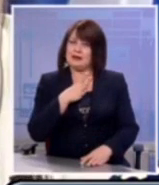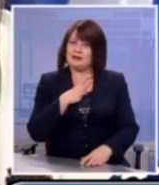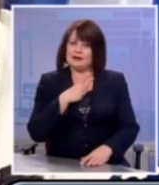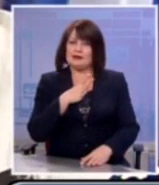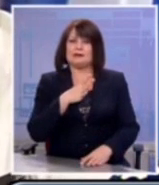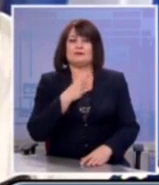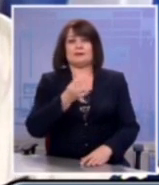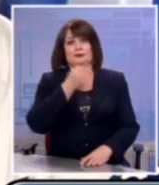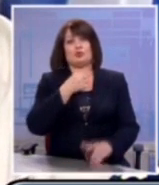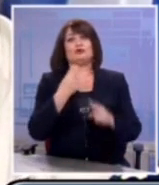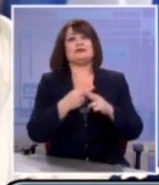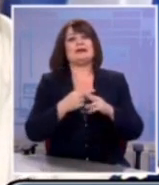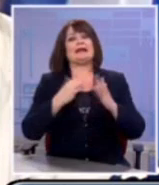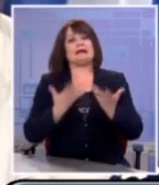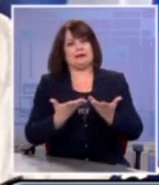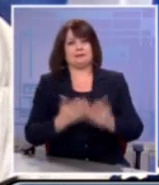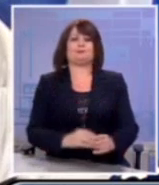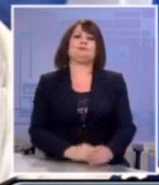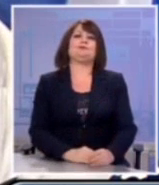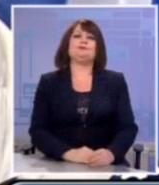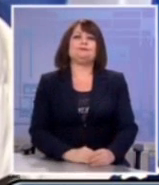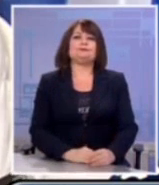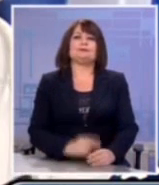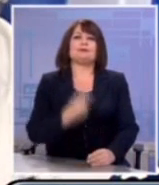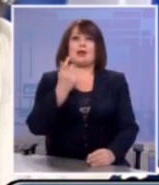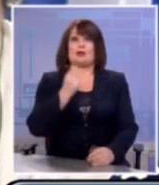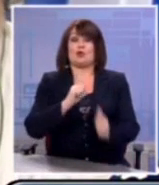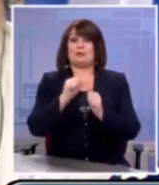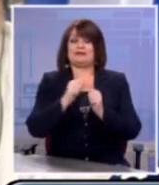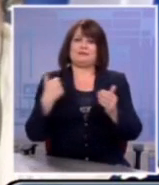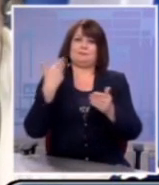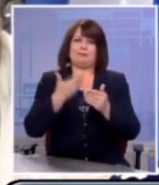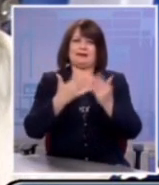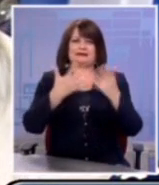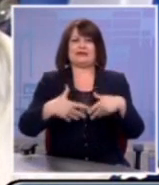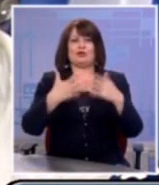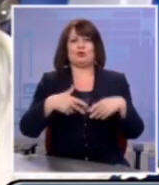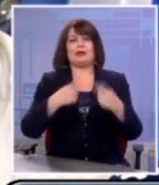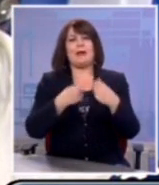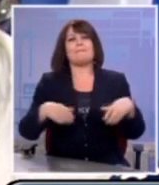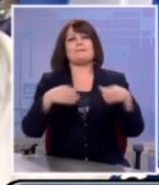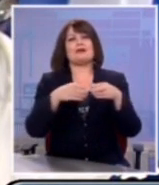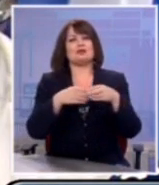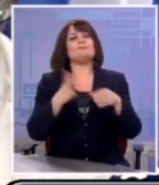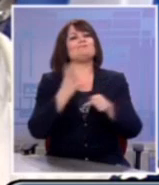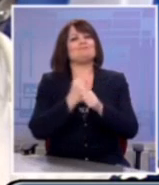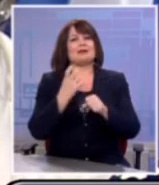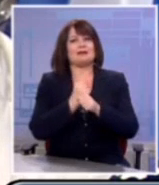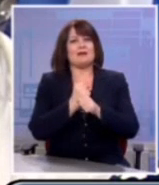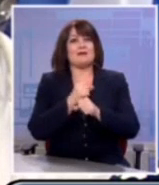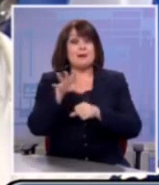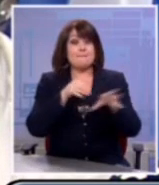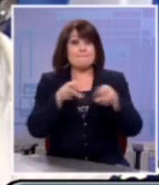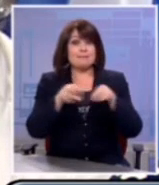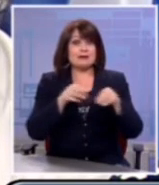να επισημάνω τα εξής. Στους 2,5 μήνες λειτουργίας της, η Επιτροπή έχει καταφέρει να